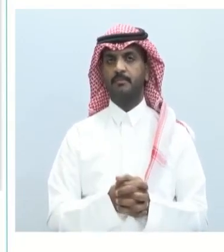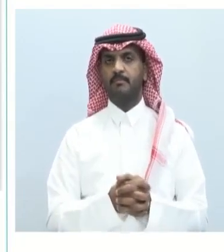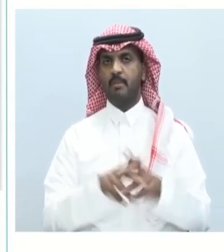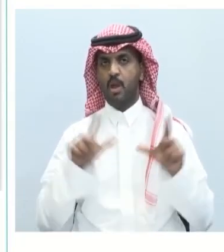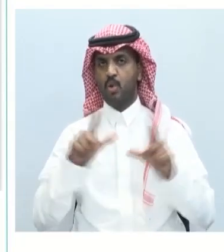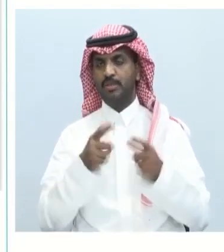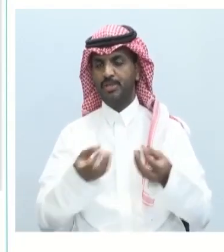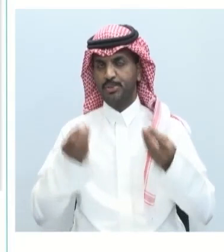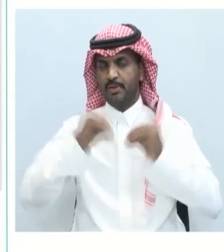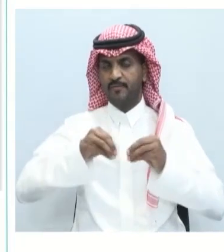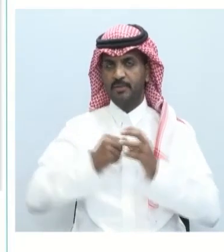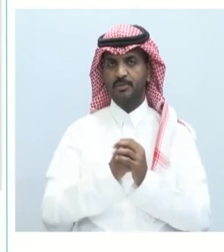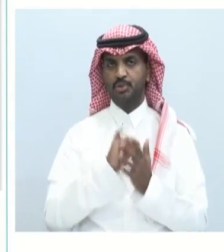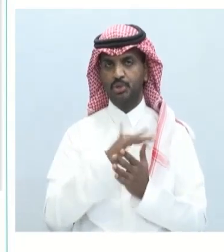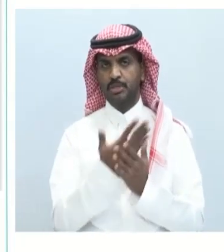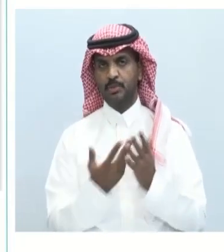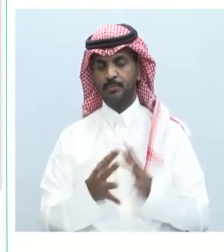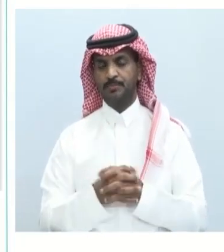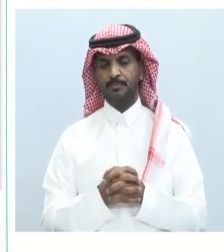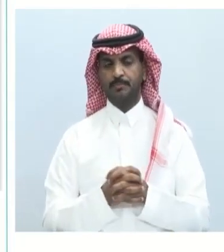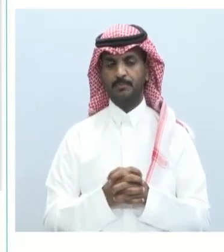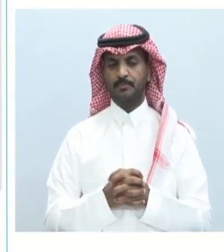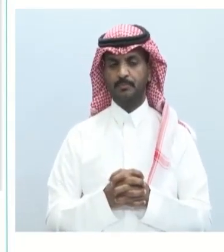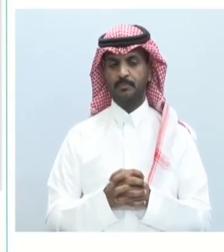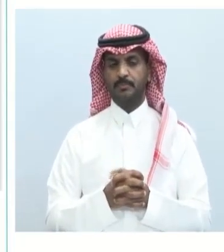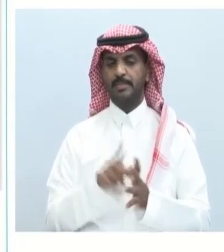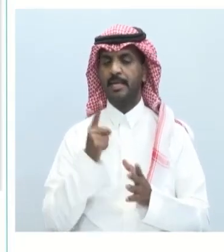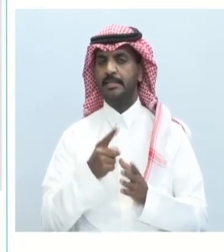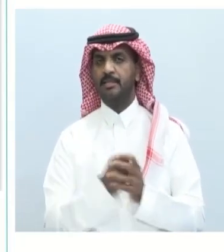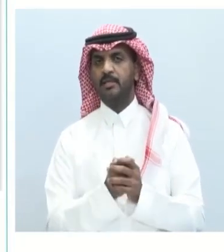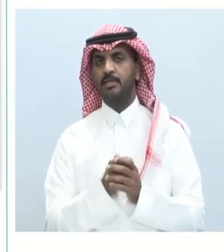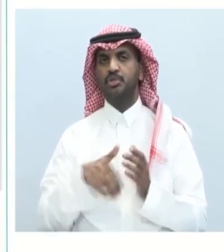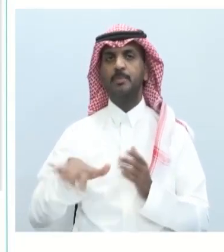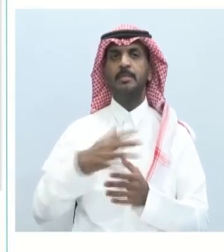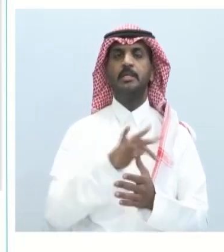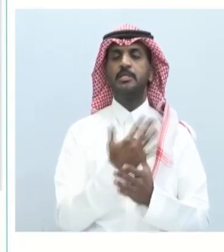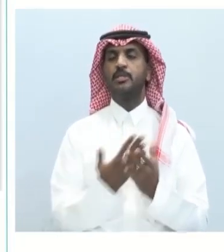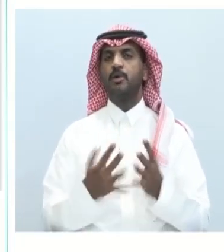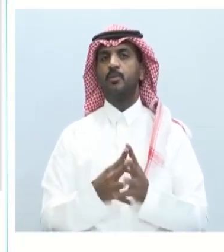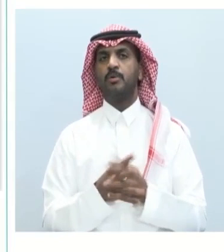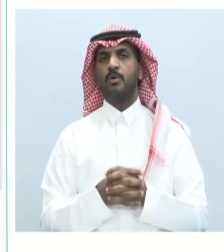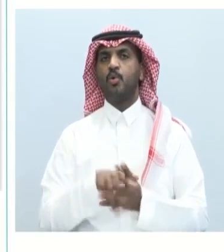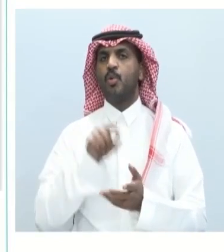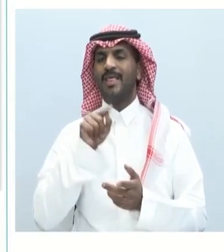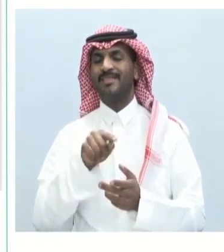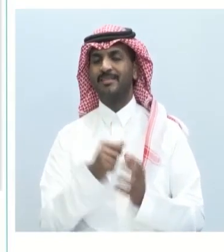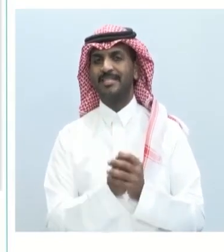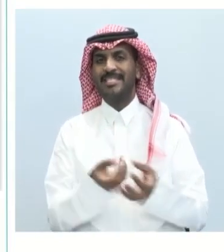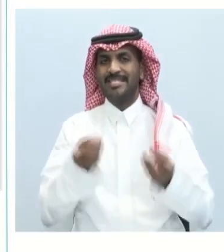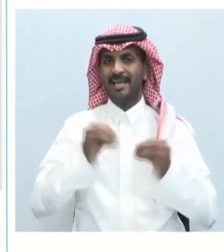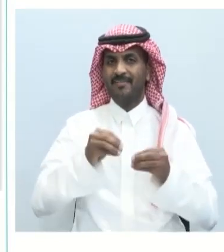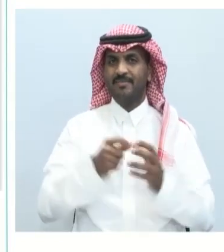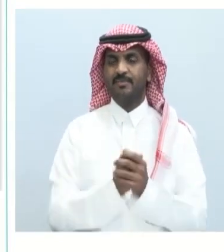اضافه الجداول نقوم بتحديد جميع الجداول ونضغط على اضافه